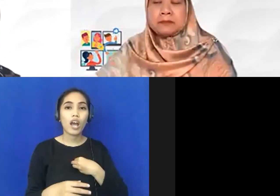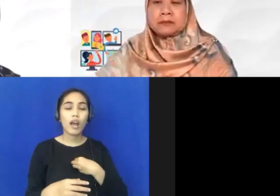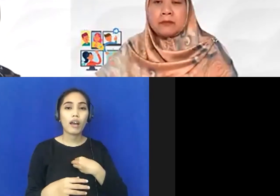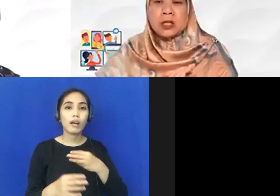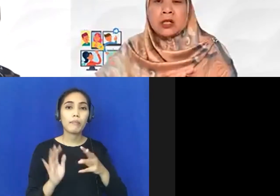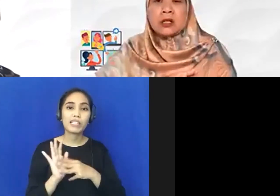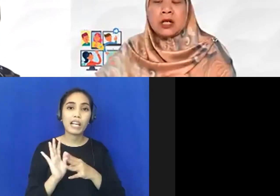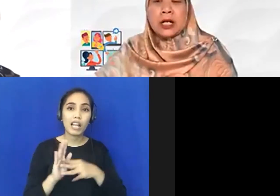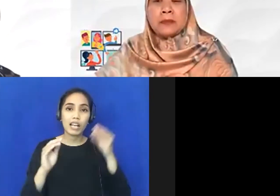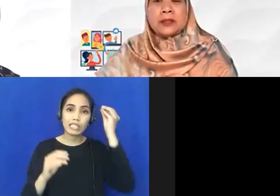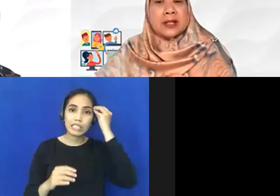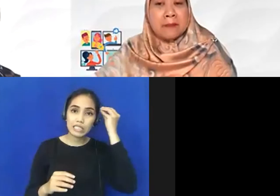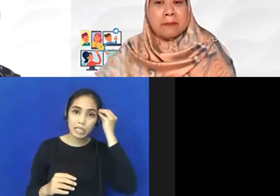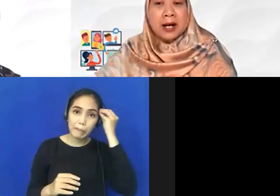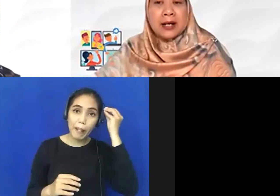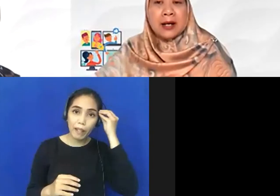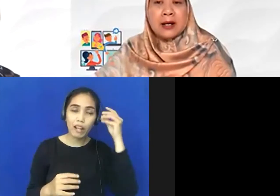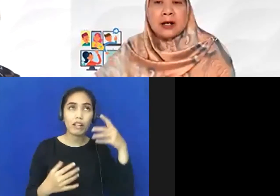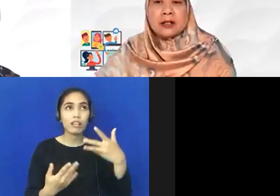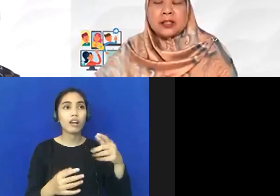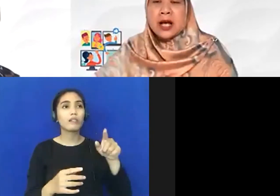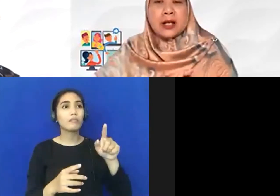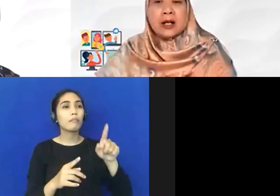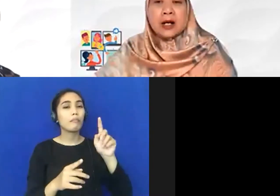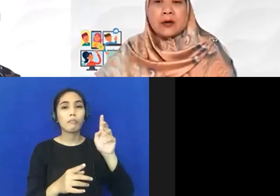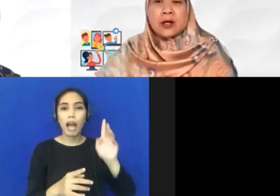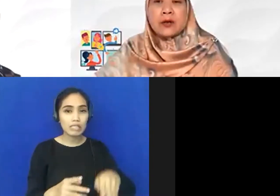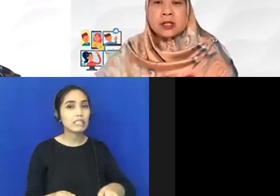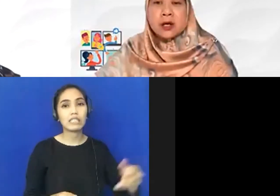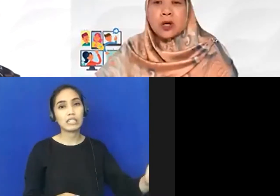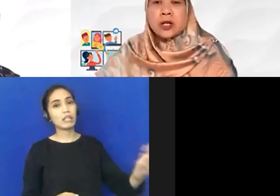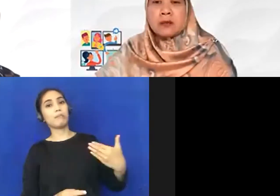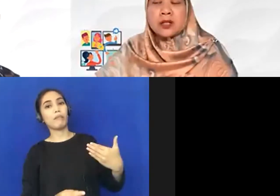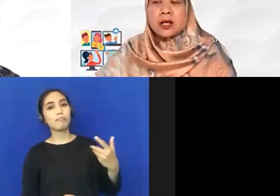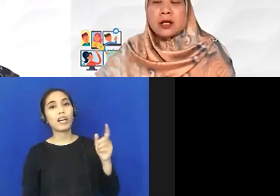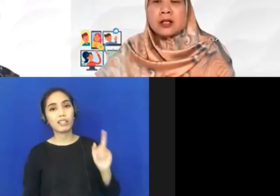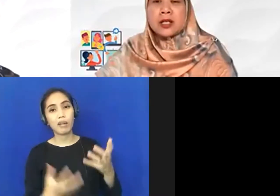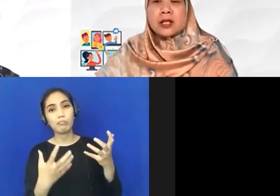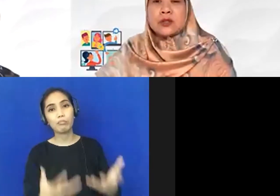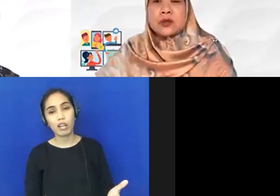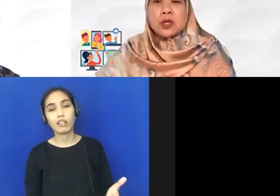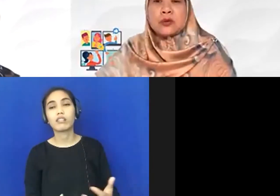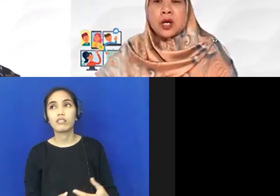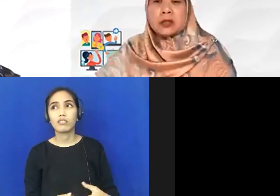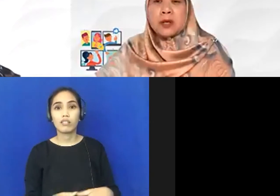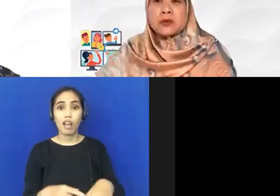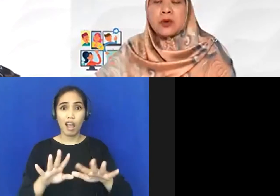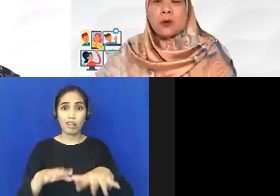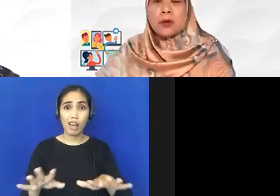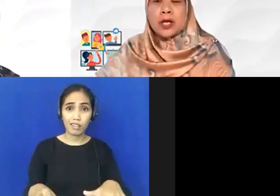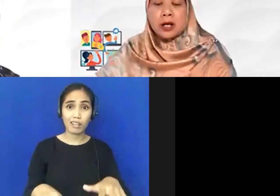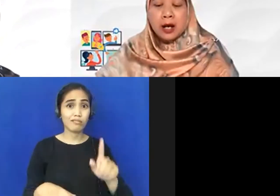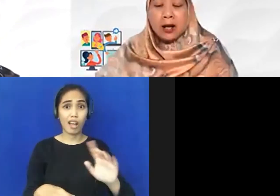dan lebih terdampak ya. Tidak hanya anak, orang dewasa, orang dengan masalah kesehatan jiwa juga